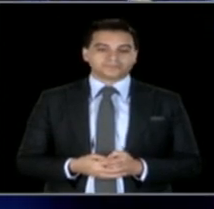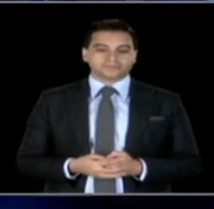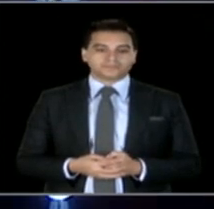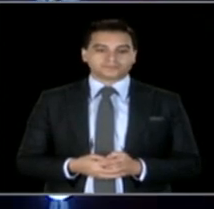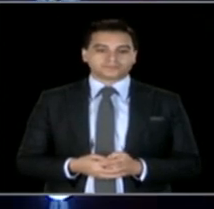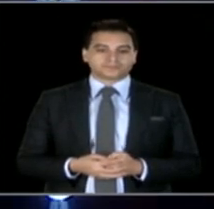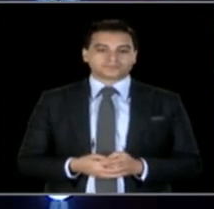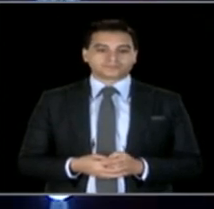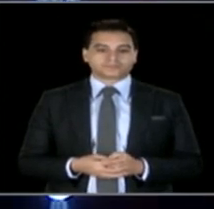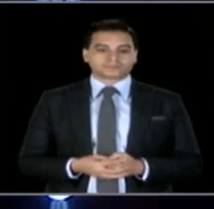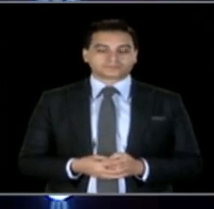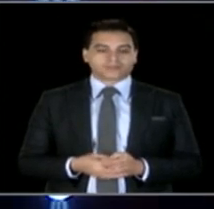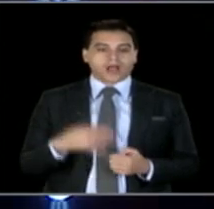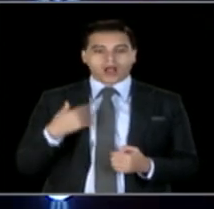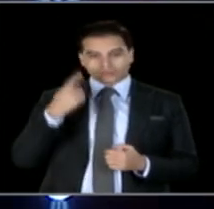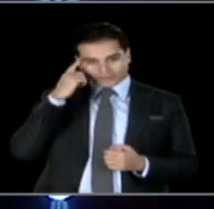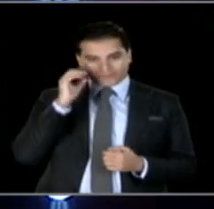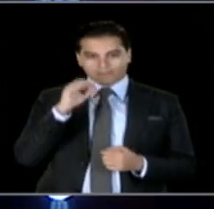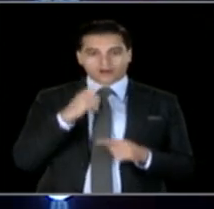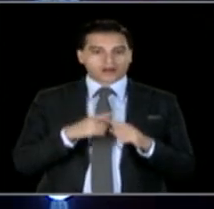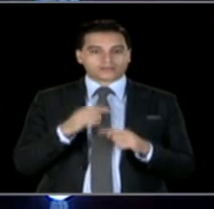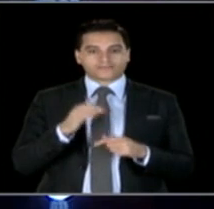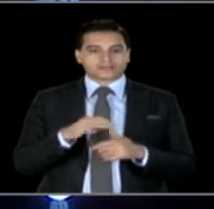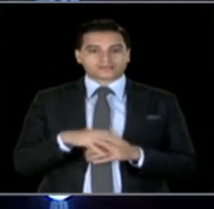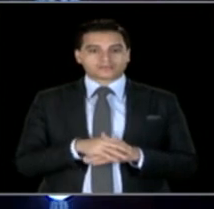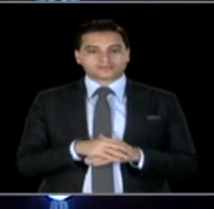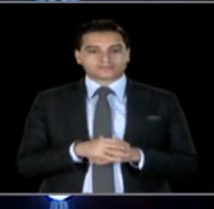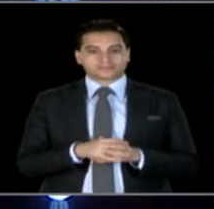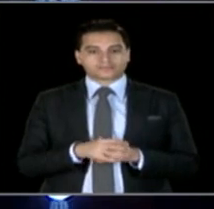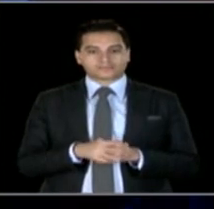أنا عايز بس الغلطة في إيه؟